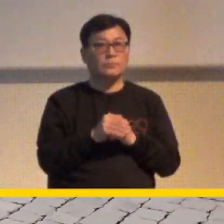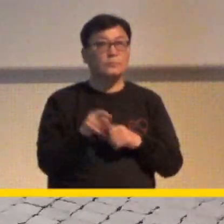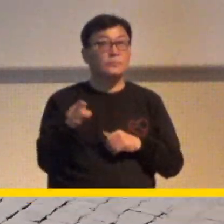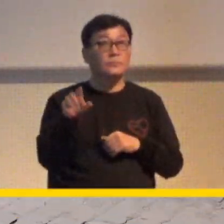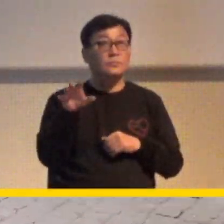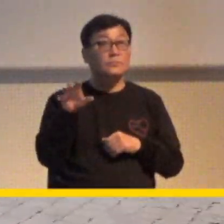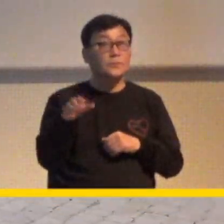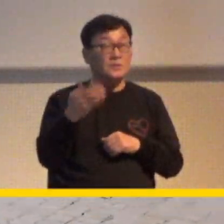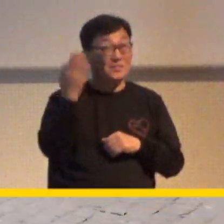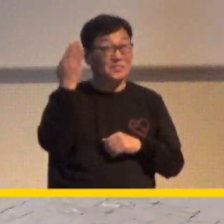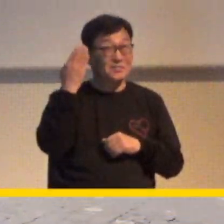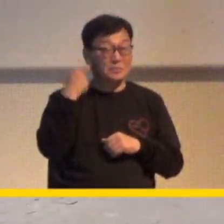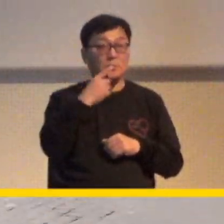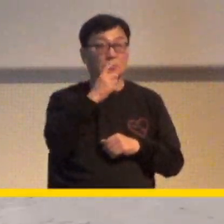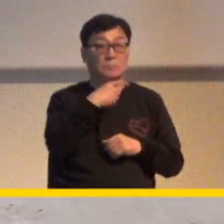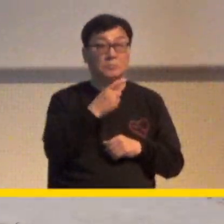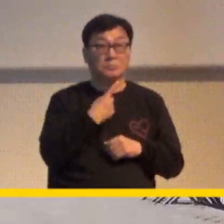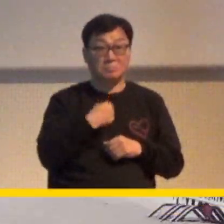여기는 저희도 익숙합니다.